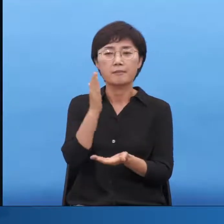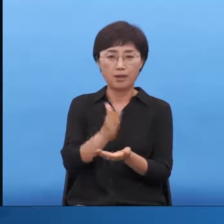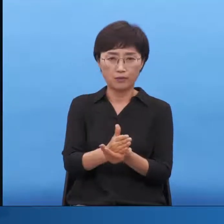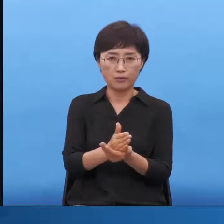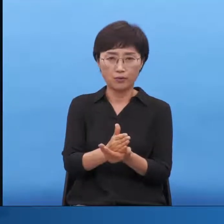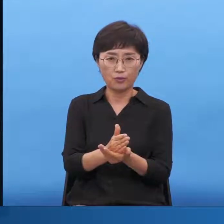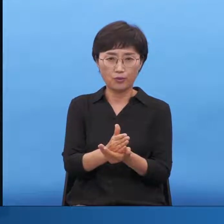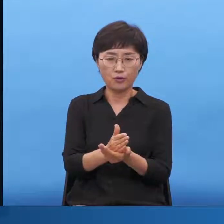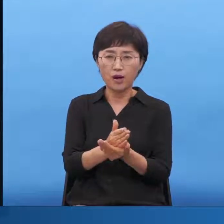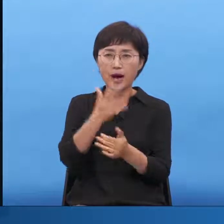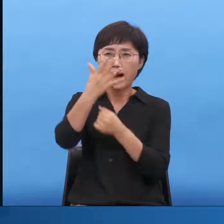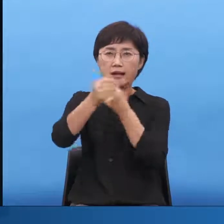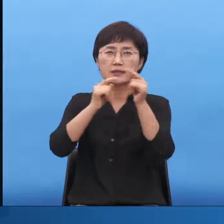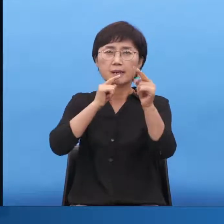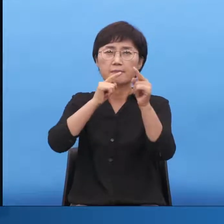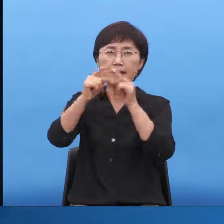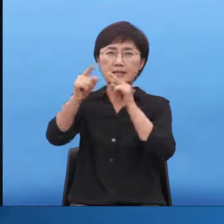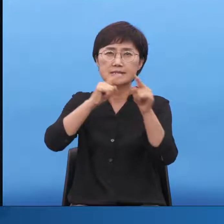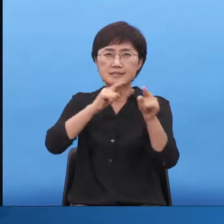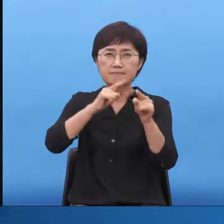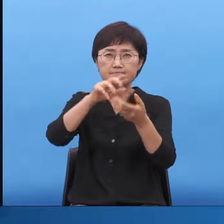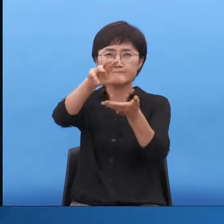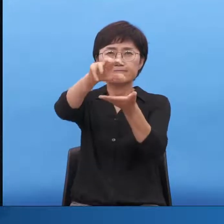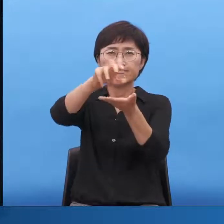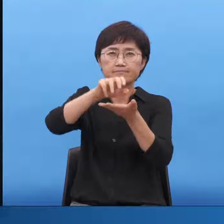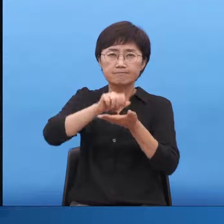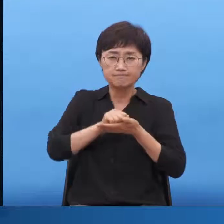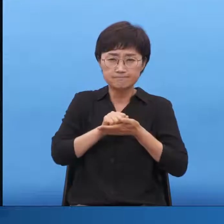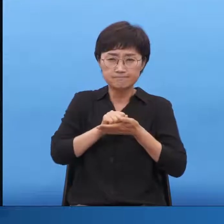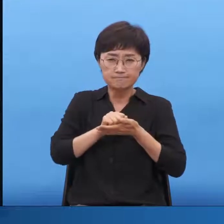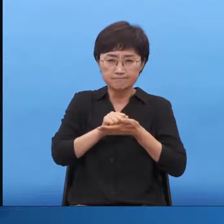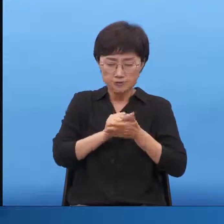체험될 겁니다. 말씀 시스템을 딱 만들어.